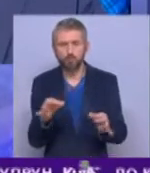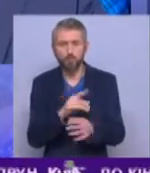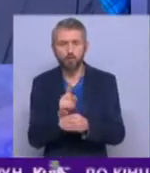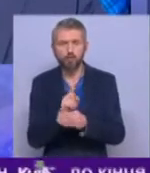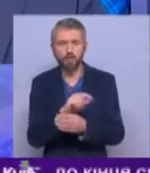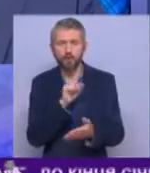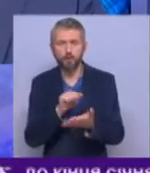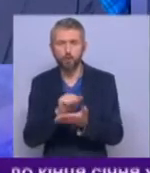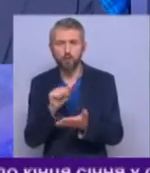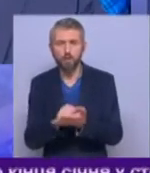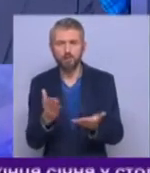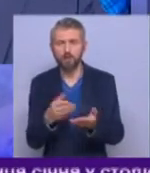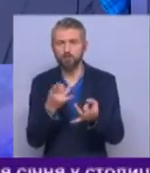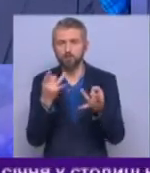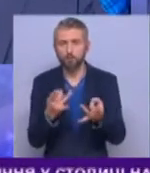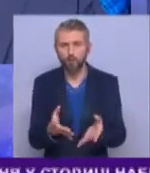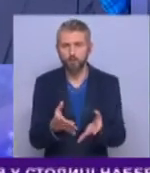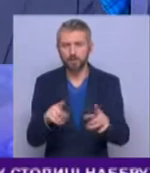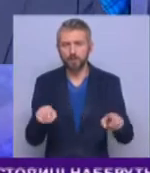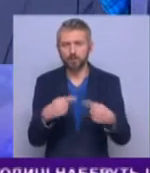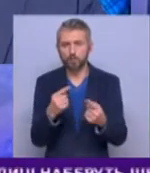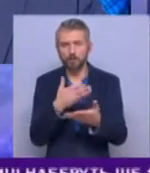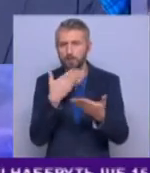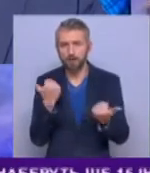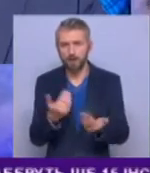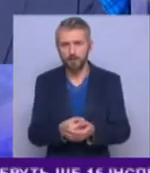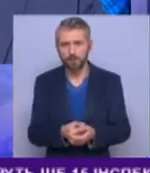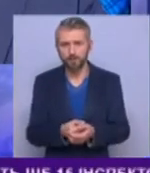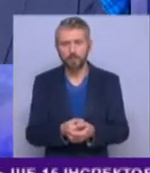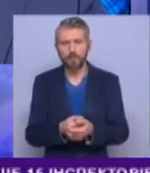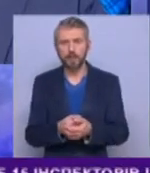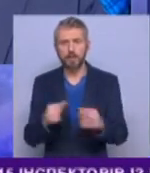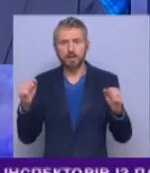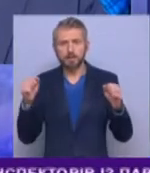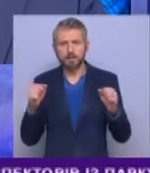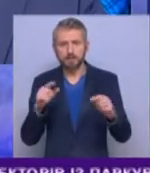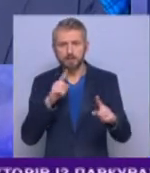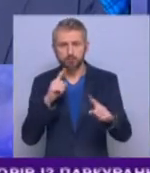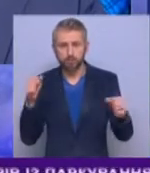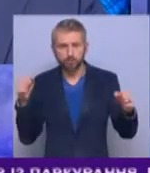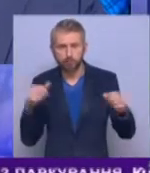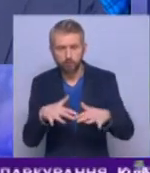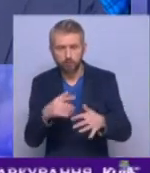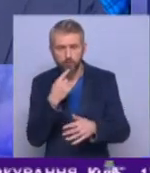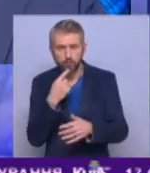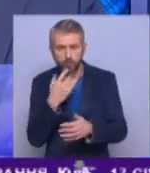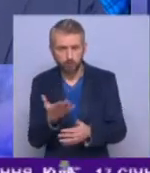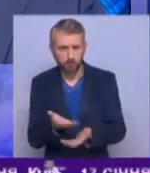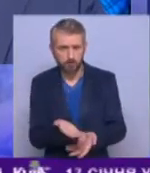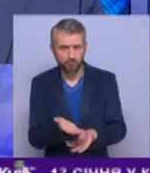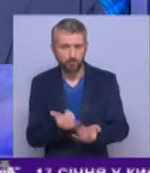нормативних документів, які б спрощували чи створювали ОСББ, немає. Зібрати збори, якось, зберіть збори,